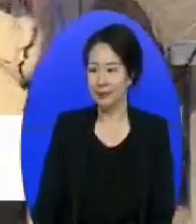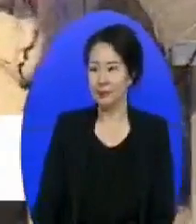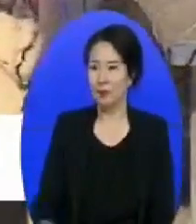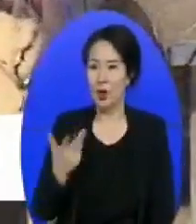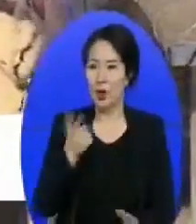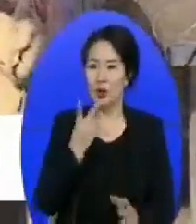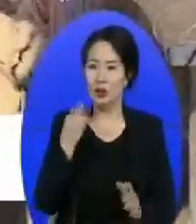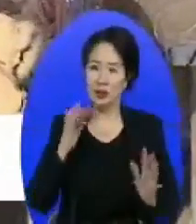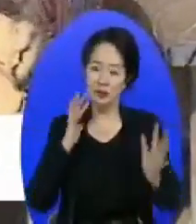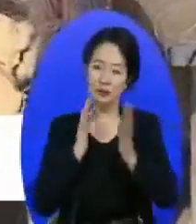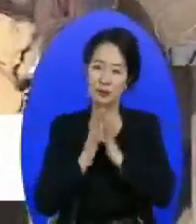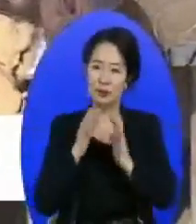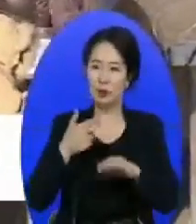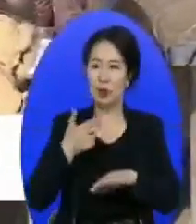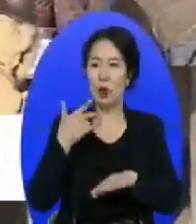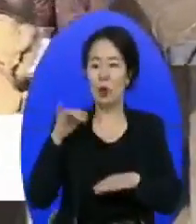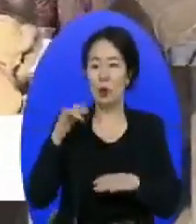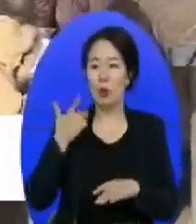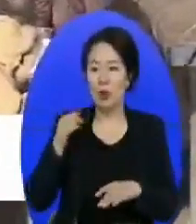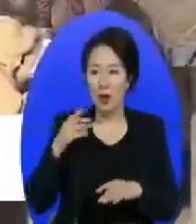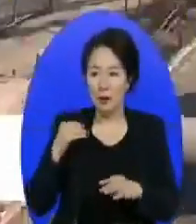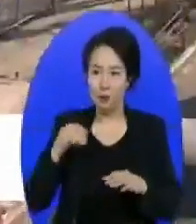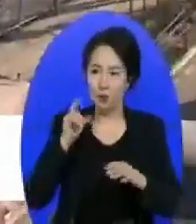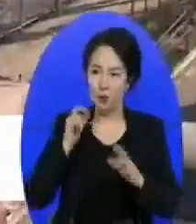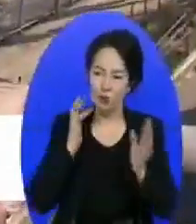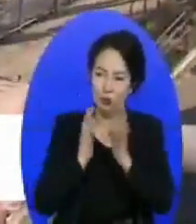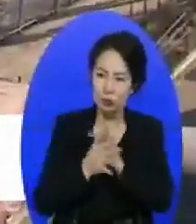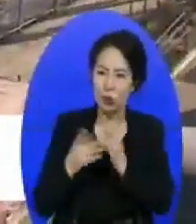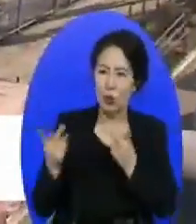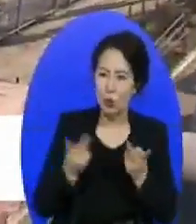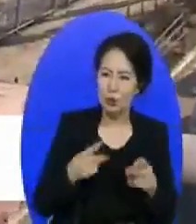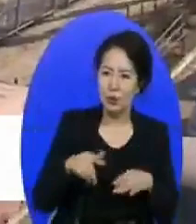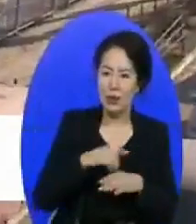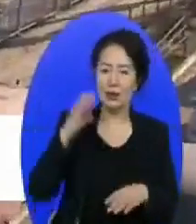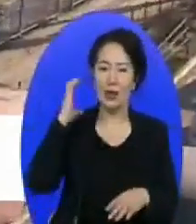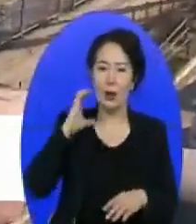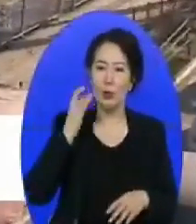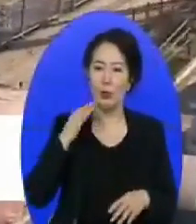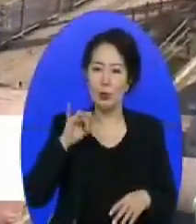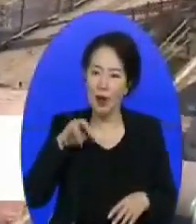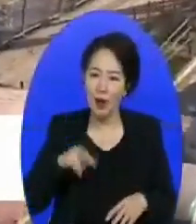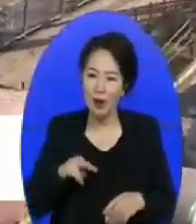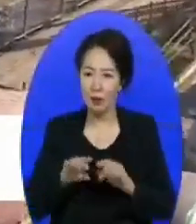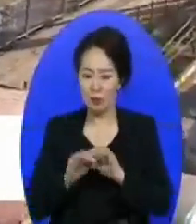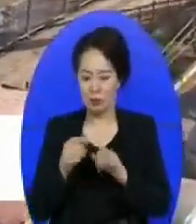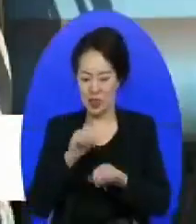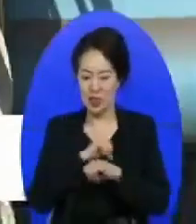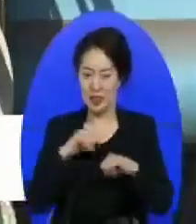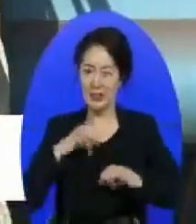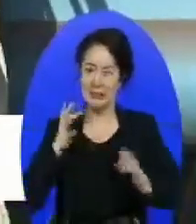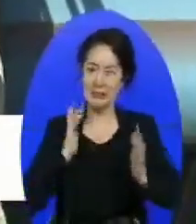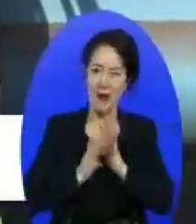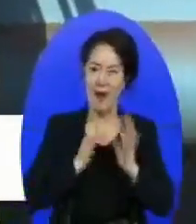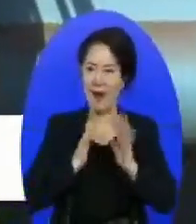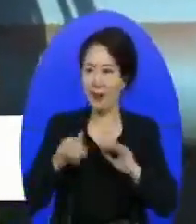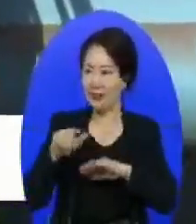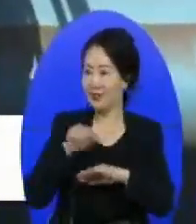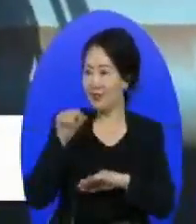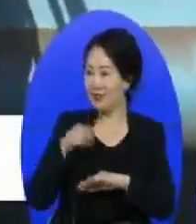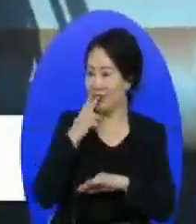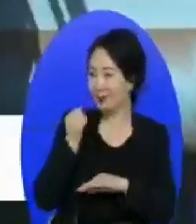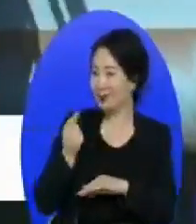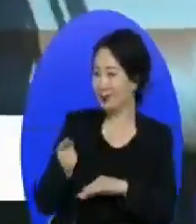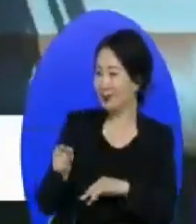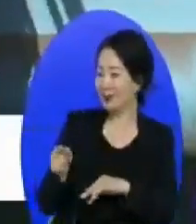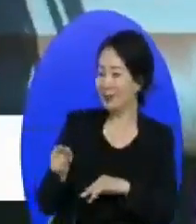Олон нийтийн гудамж, зам талбай, хүн ихээр төвлөрдөг үйлчлэгээний газар, автобусны буудал гээд иргэдийн хөл хөдөлгөөн их байгаа газруудыг та харж